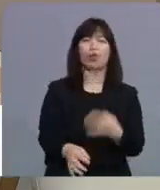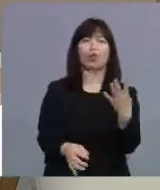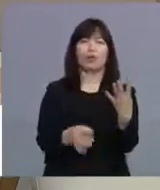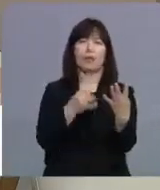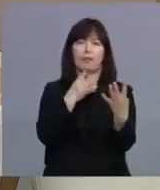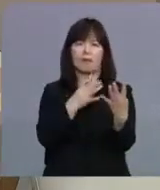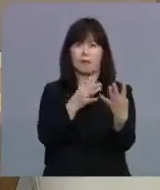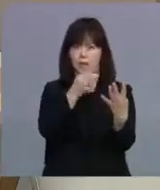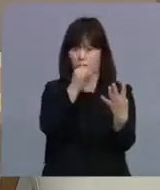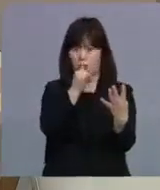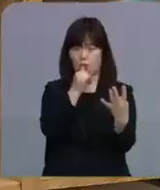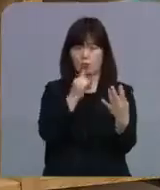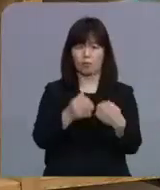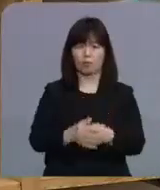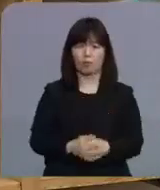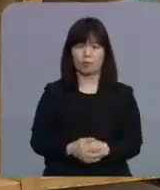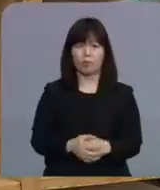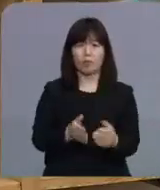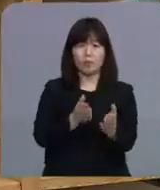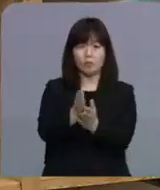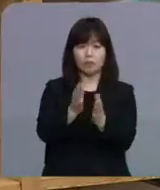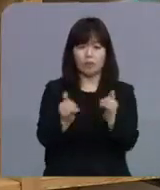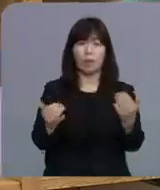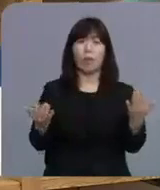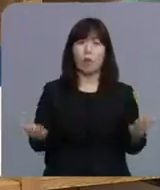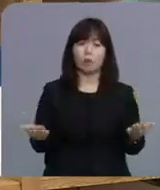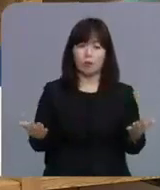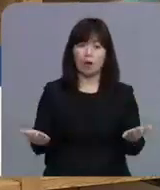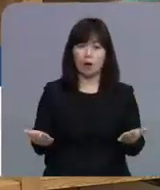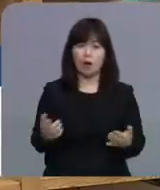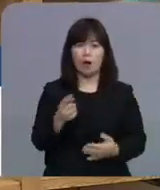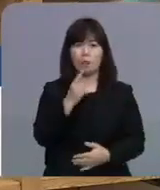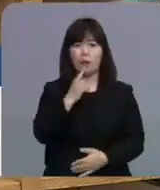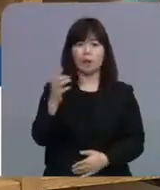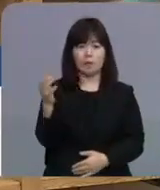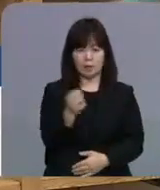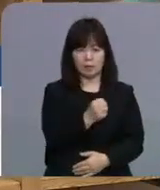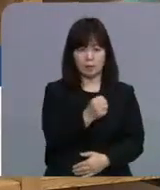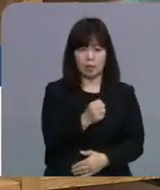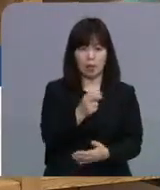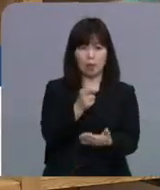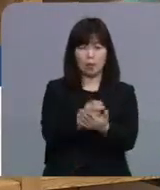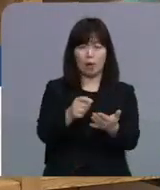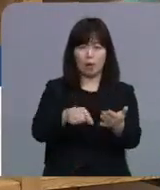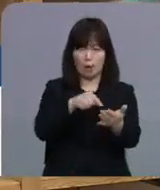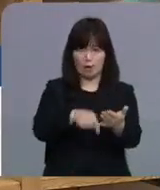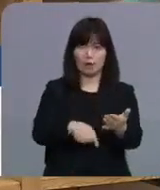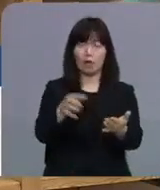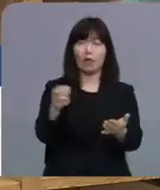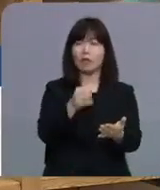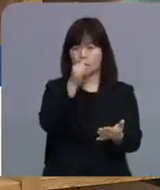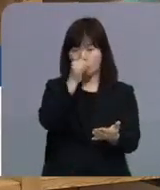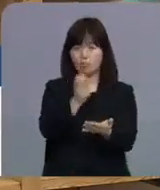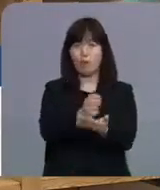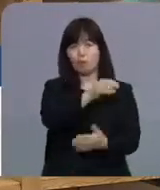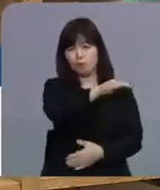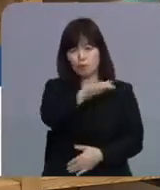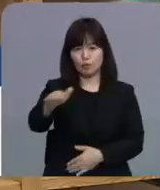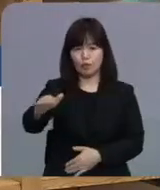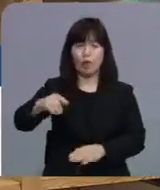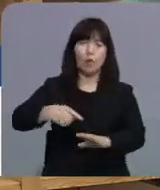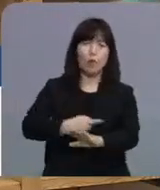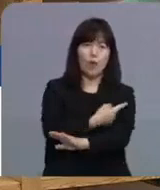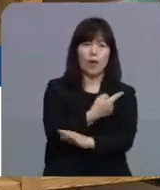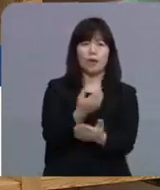뿐이었습니다 전문 인력의 없다는 그런 주장을 가지고 법에서 규정하는 법정 기준에 예외를